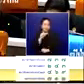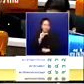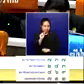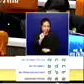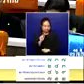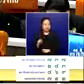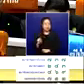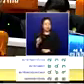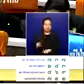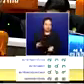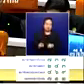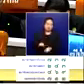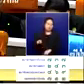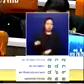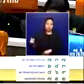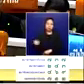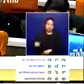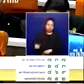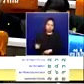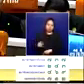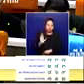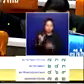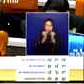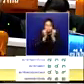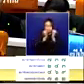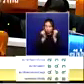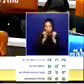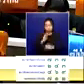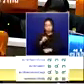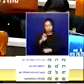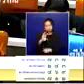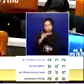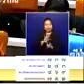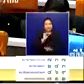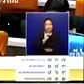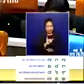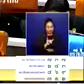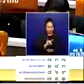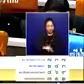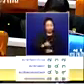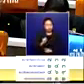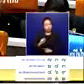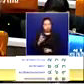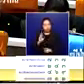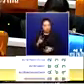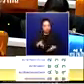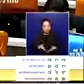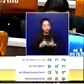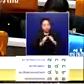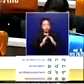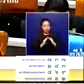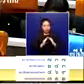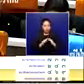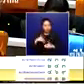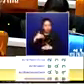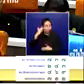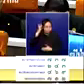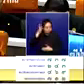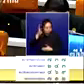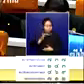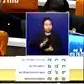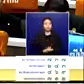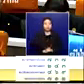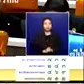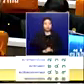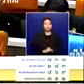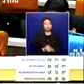กหนึ่งสิ่งอัปลักษณ์นะคะในฉบับรัฐธรรมนูญมีชัยขายฝันสสร.ที่ตั้งขึ้นหลังจากนี้